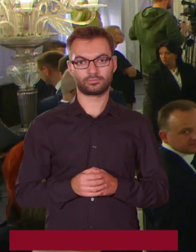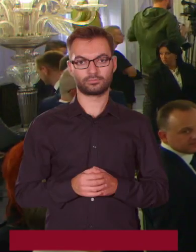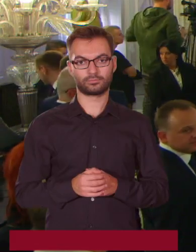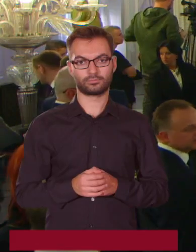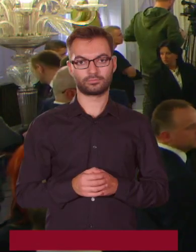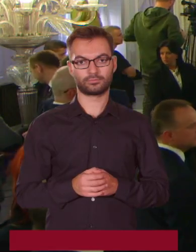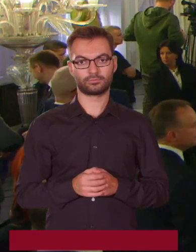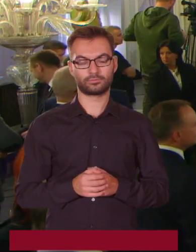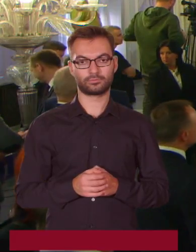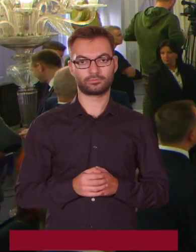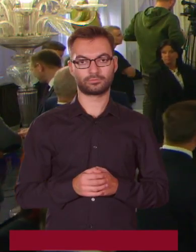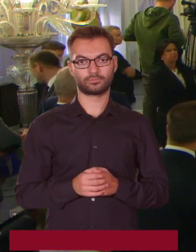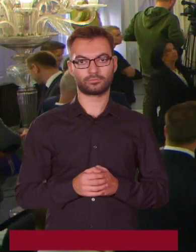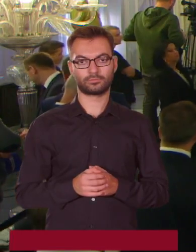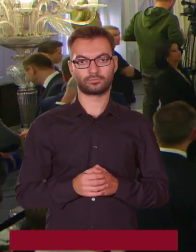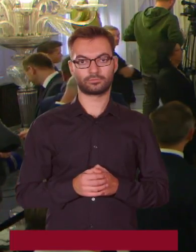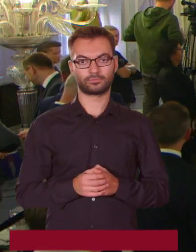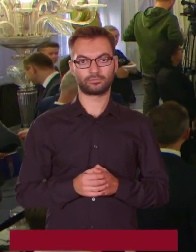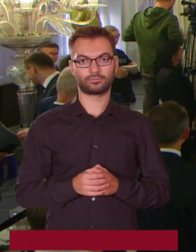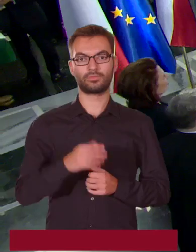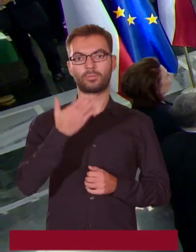Proszę pana Michała Cieślaka.